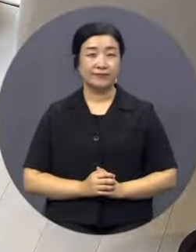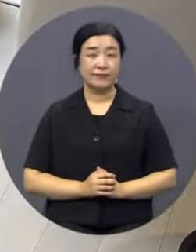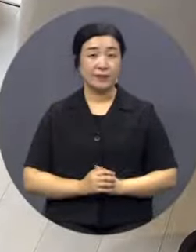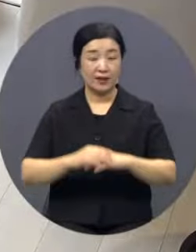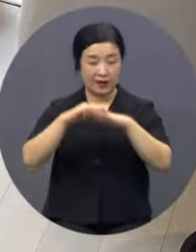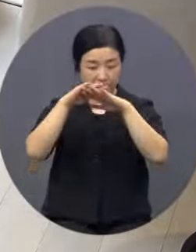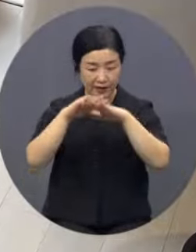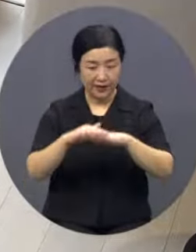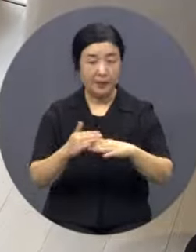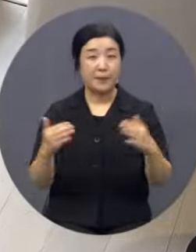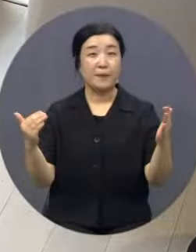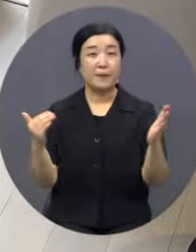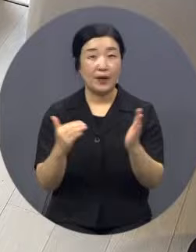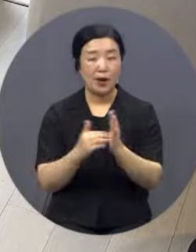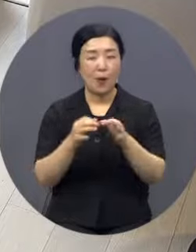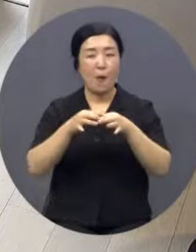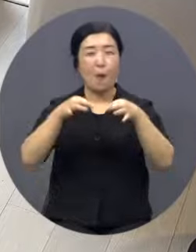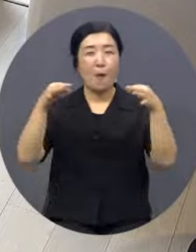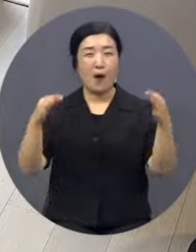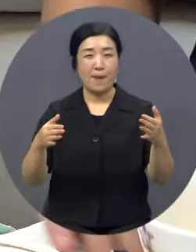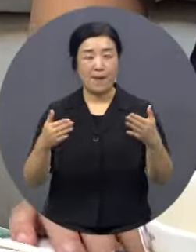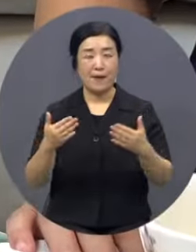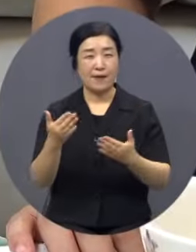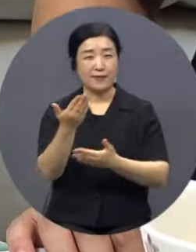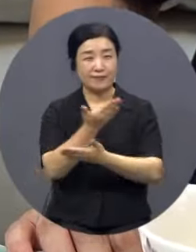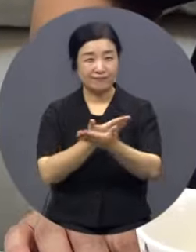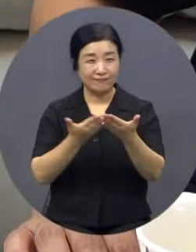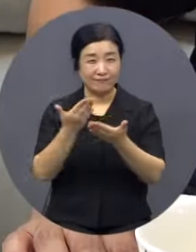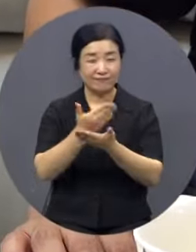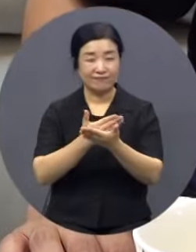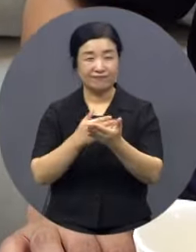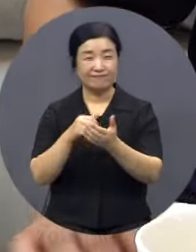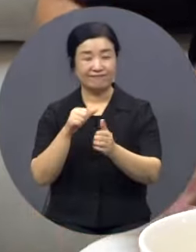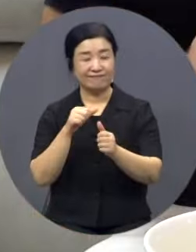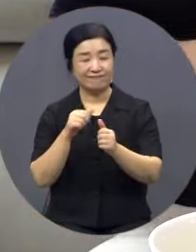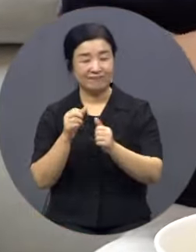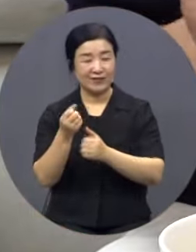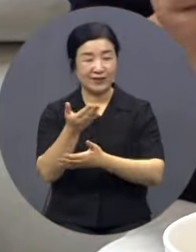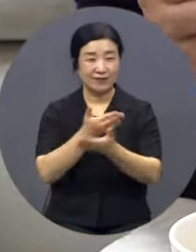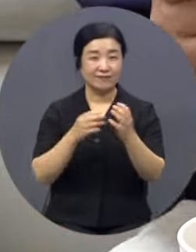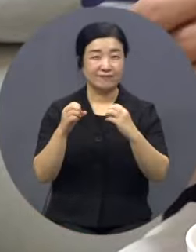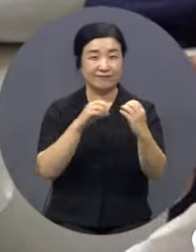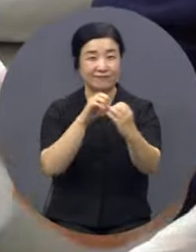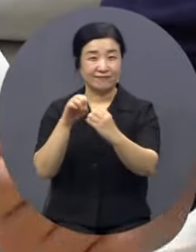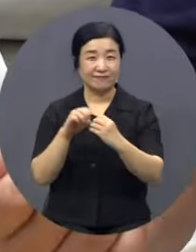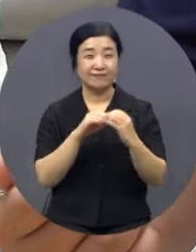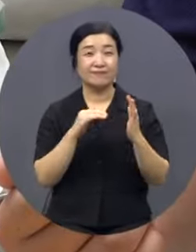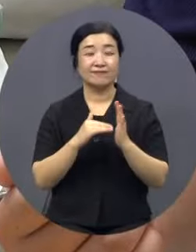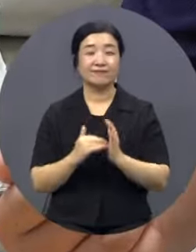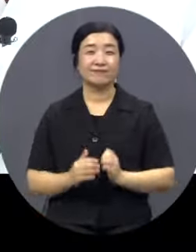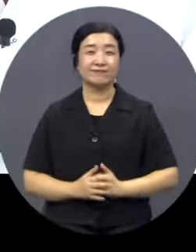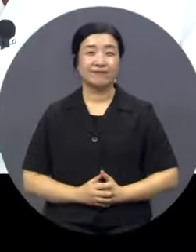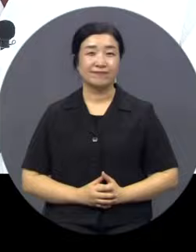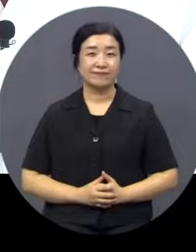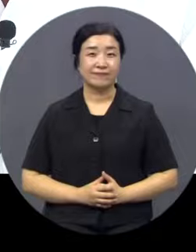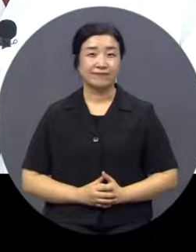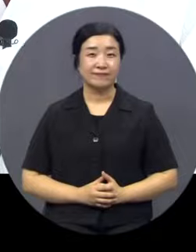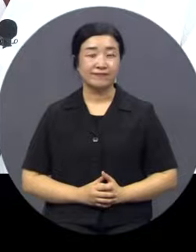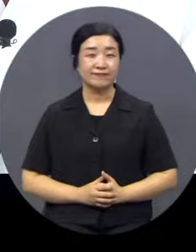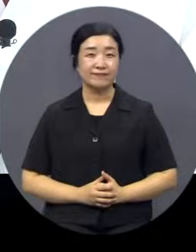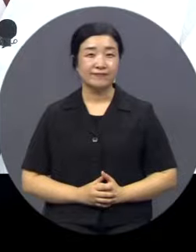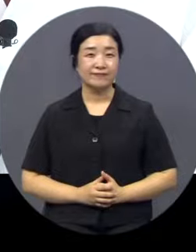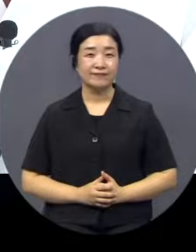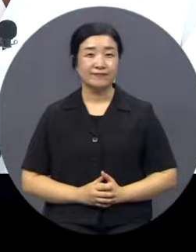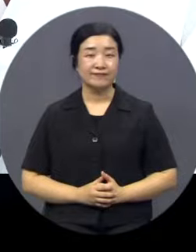차례가 끝난 뒤에도 오랜만에 안부를 묻고 각자의 소식을 전하느라 대화가 끊이지 않습니다.